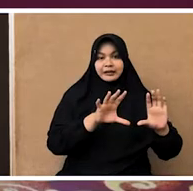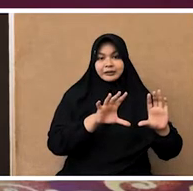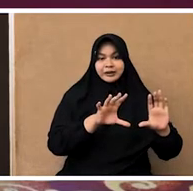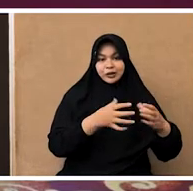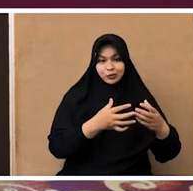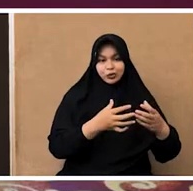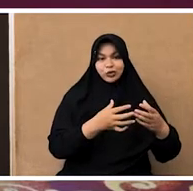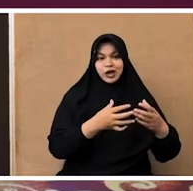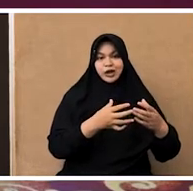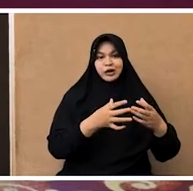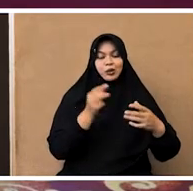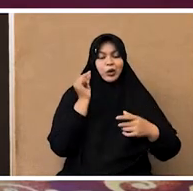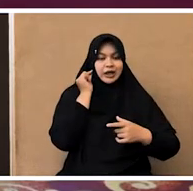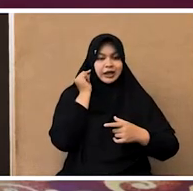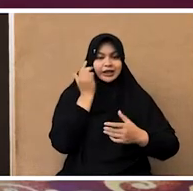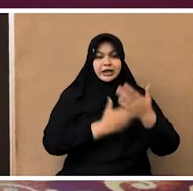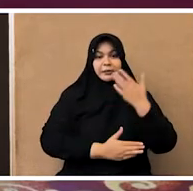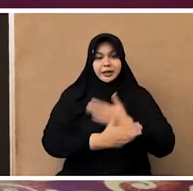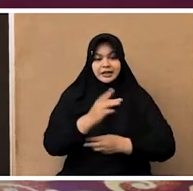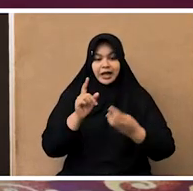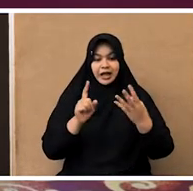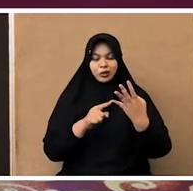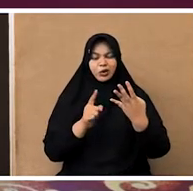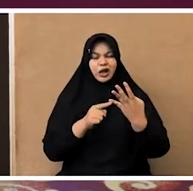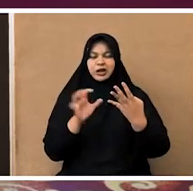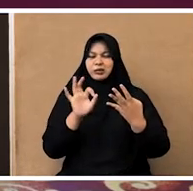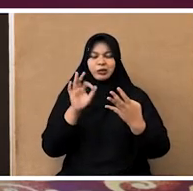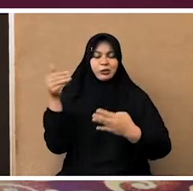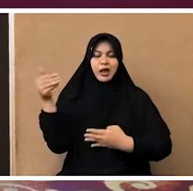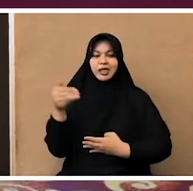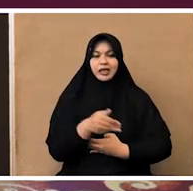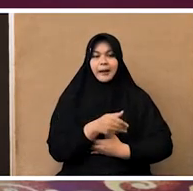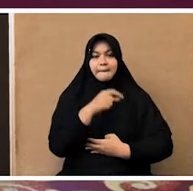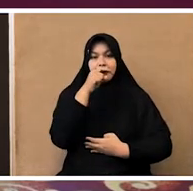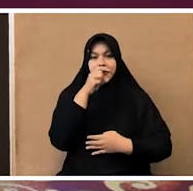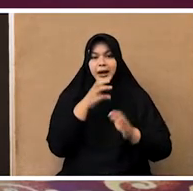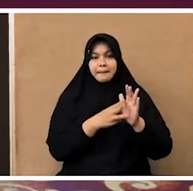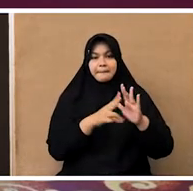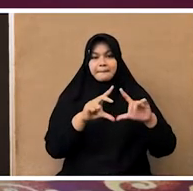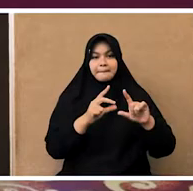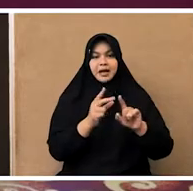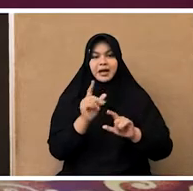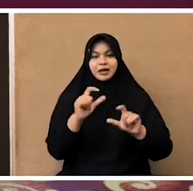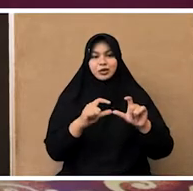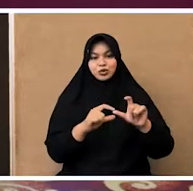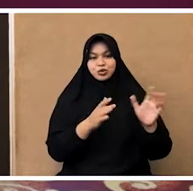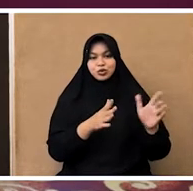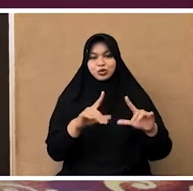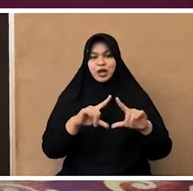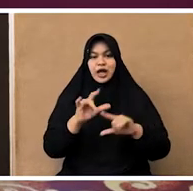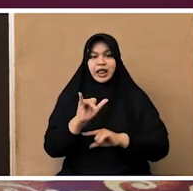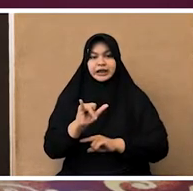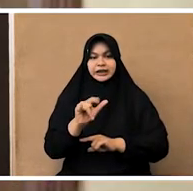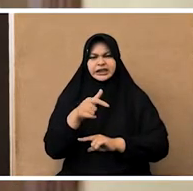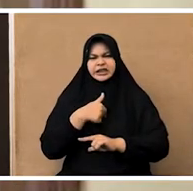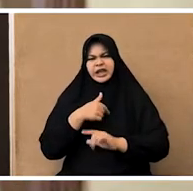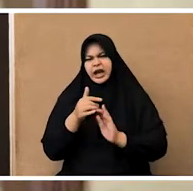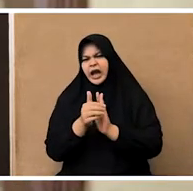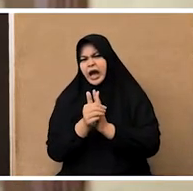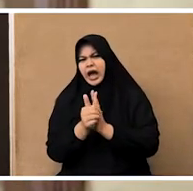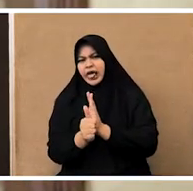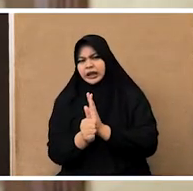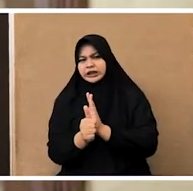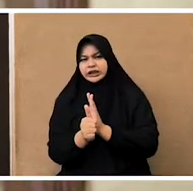Ali tapi belum datang nanti kita akan tunggu baik kita akan tanyakan dulu nih di ruang ini kayaknya yang ahli pidana ini